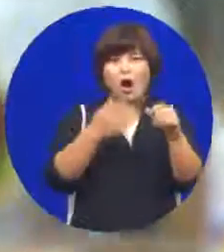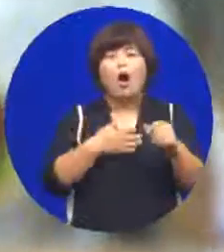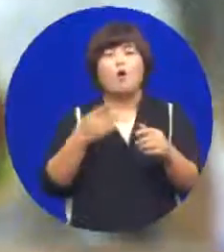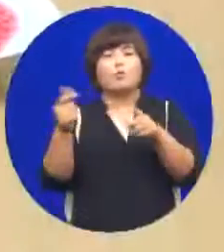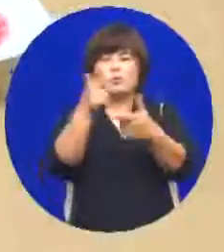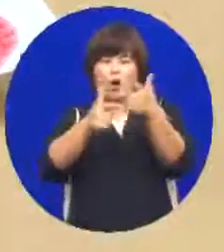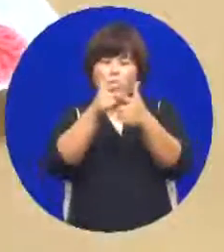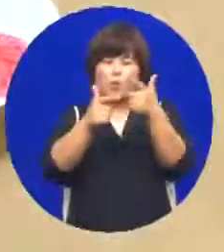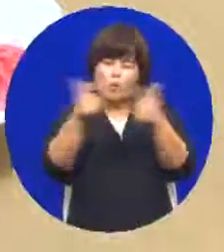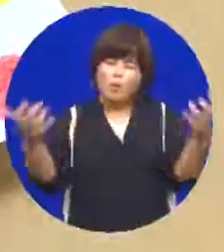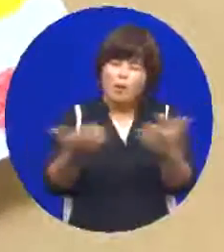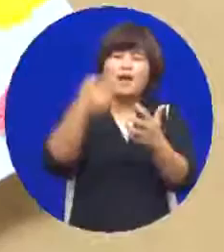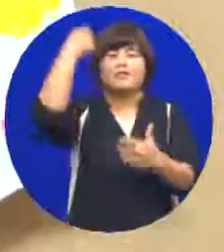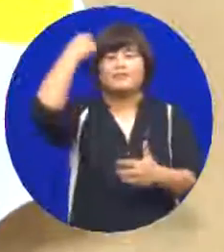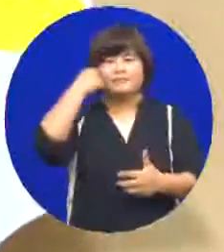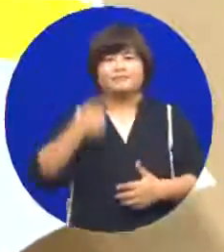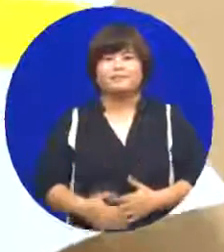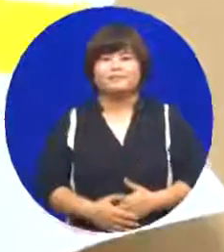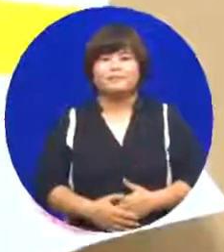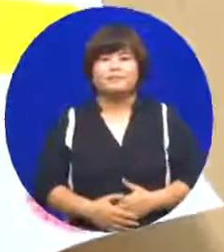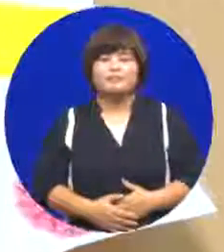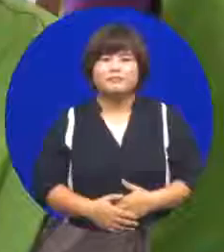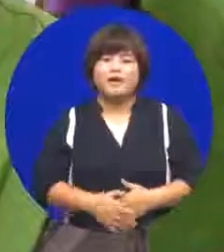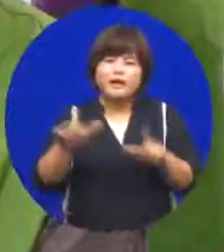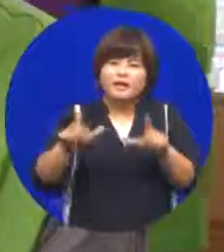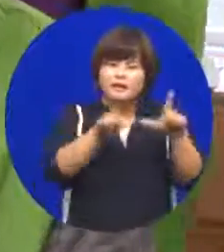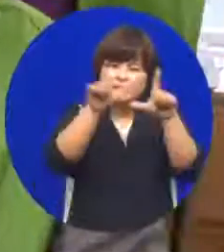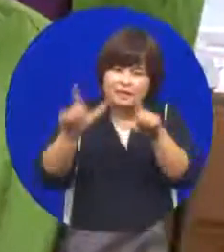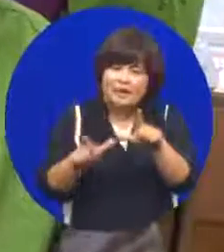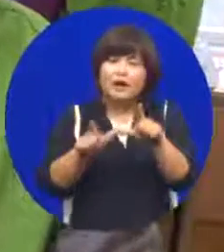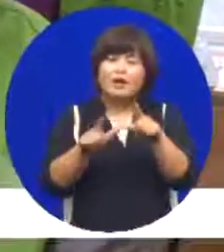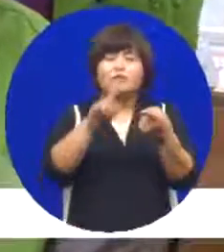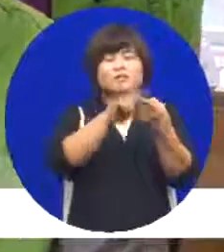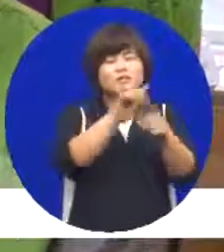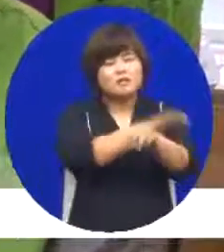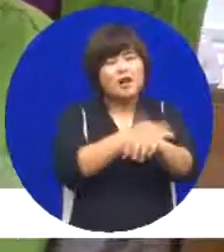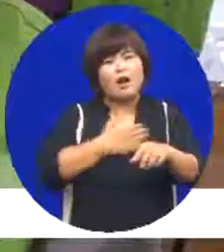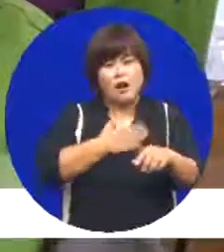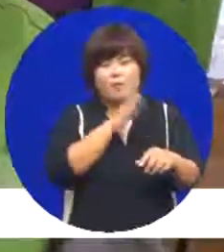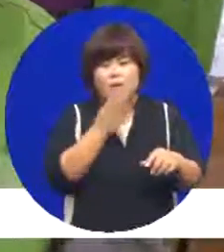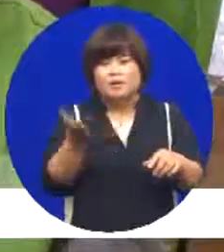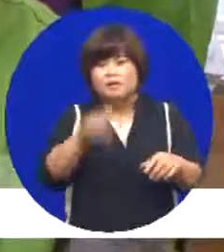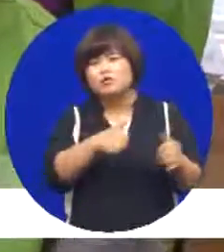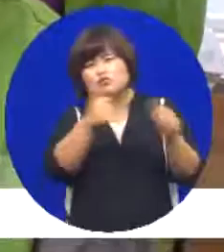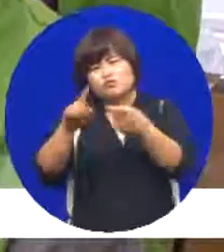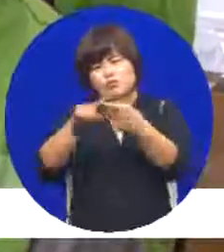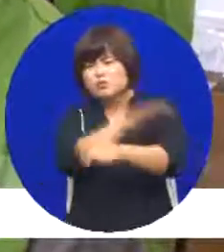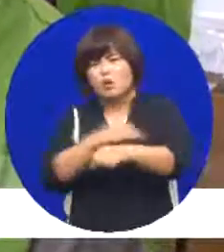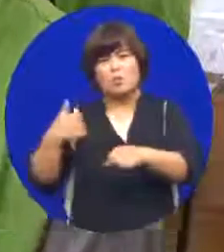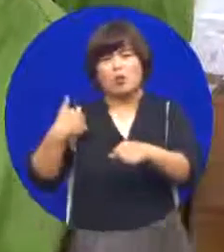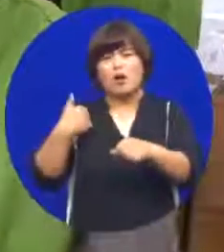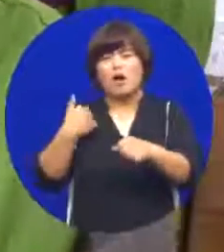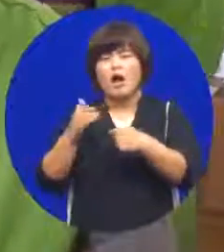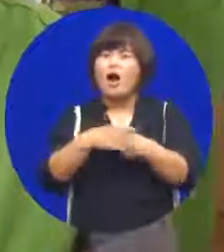허전했던 나무도 생기를 가득 찾은 느낌이네요. 사람들이 사는 것은 공부를 하는데 죽음에 대해서는 누구도 알려주지 않아요.